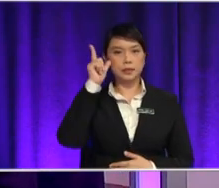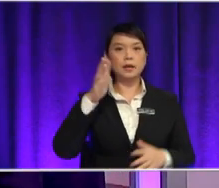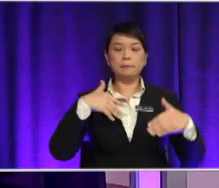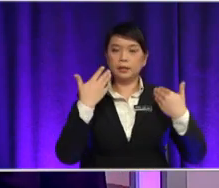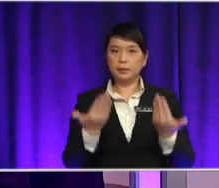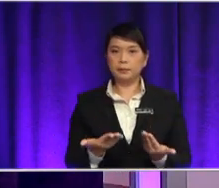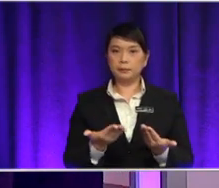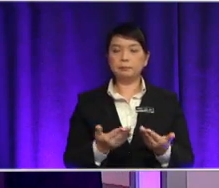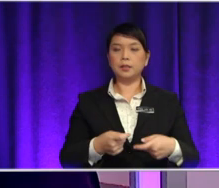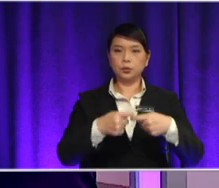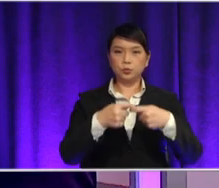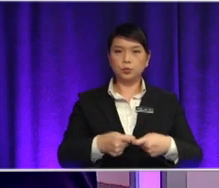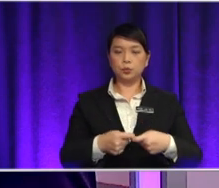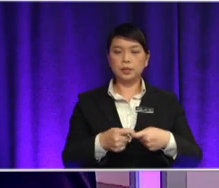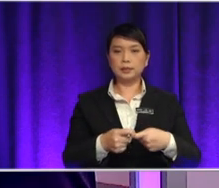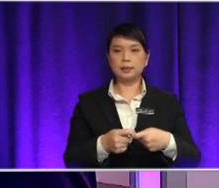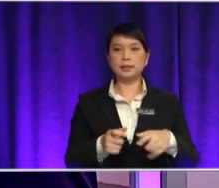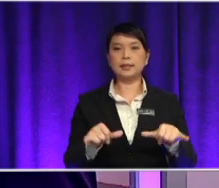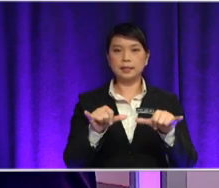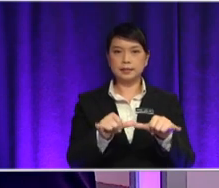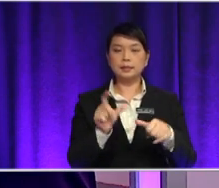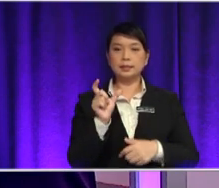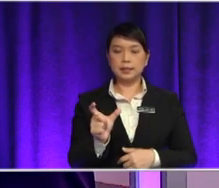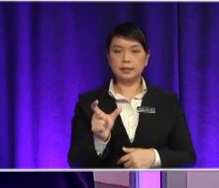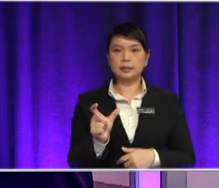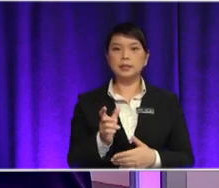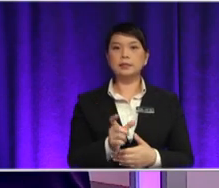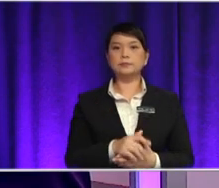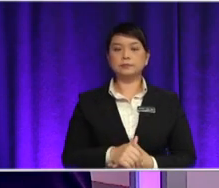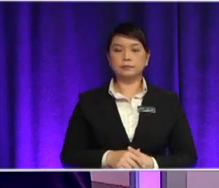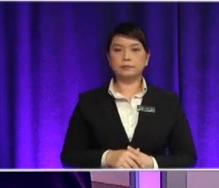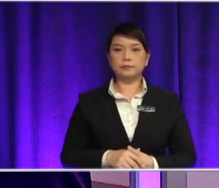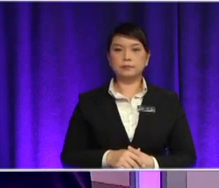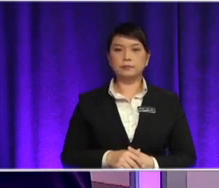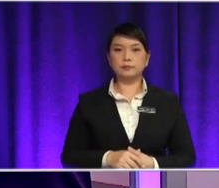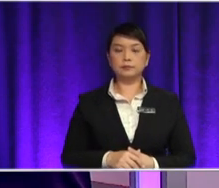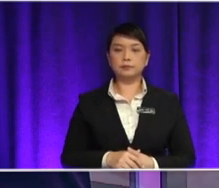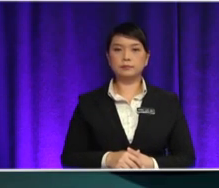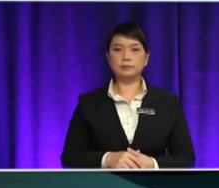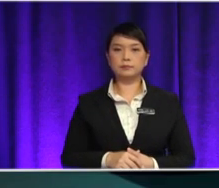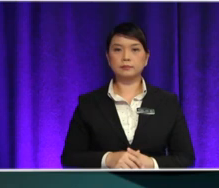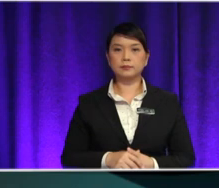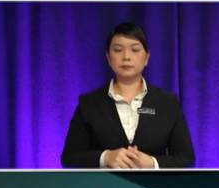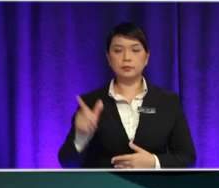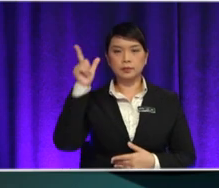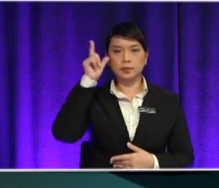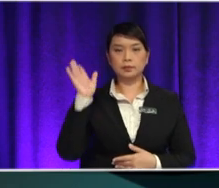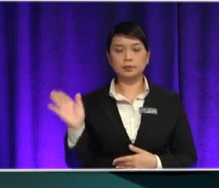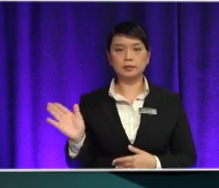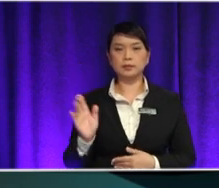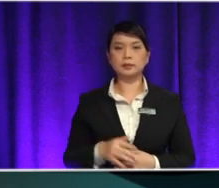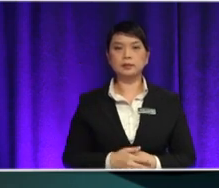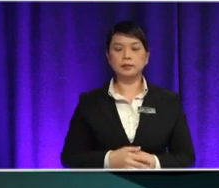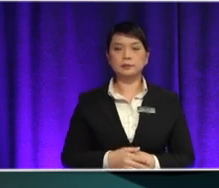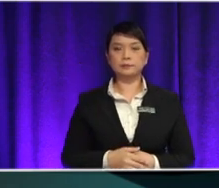tengah, sempadan atas dan sempadan bawah. Okey, kita lihat data yang diberi. Set data di